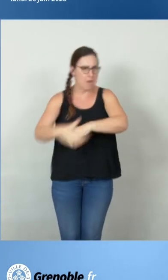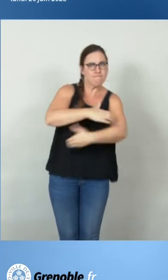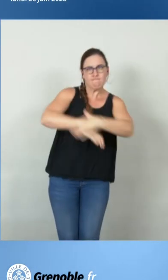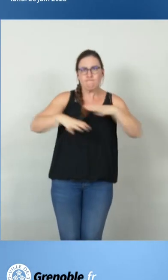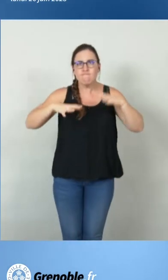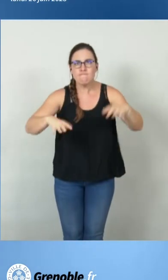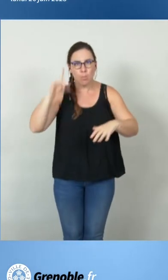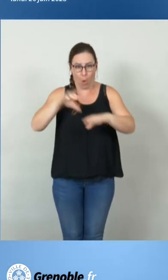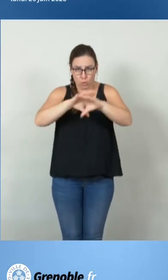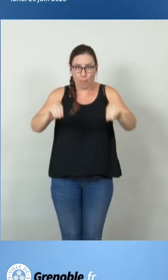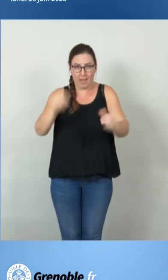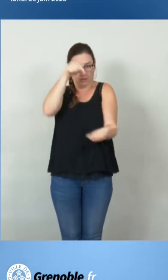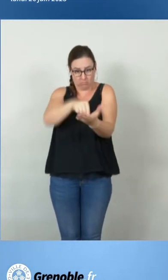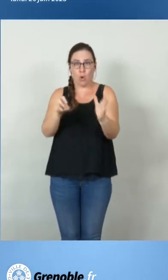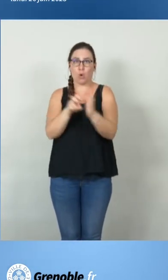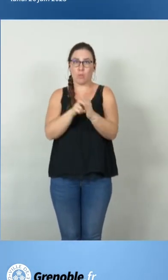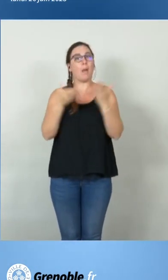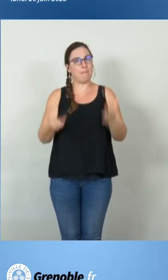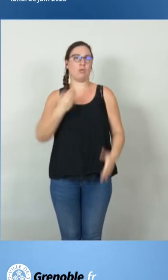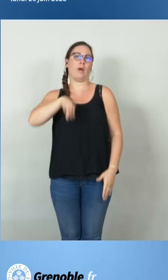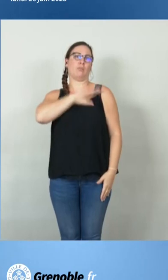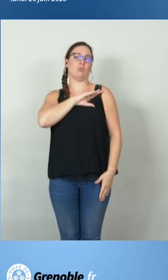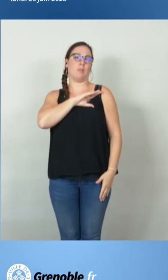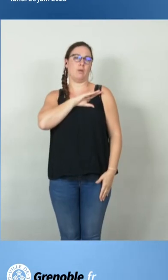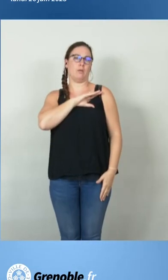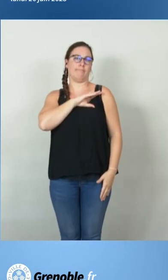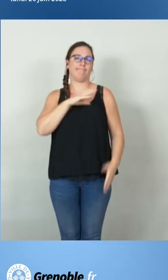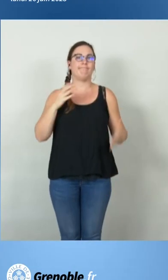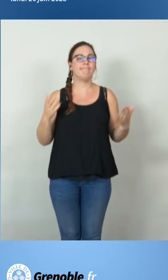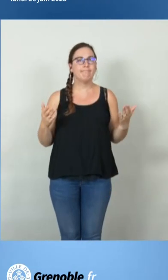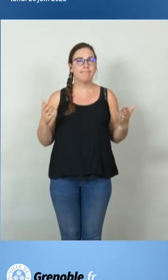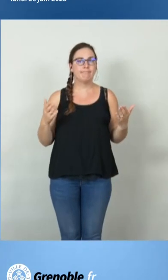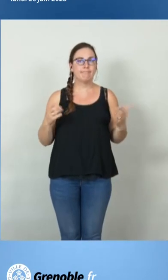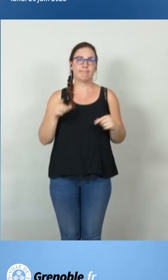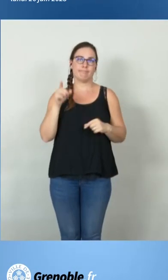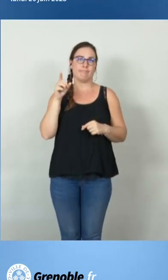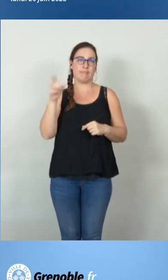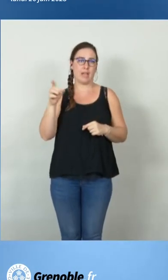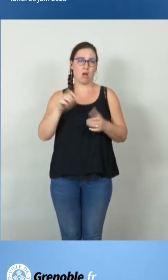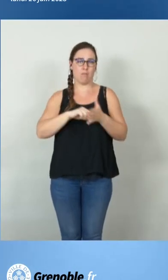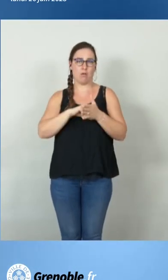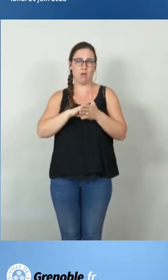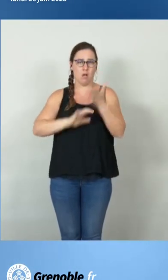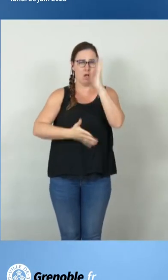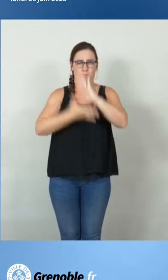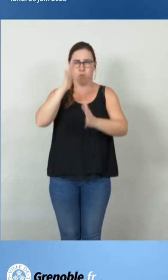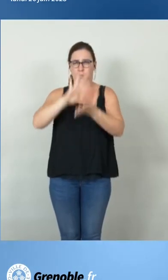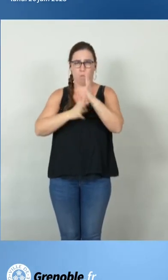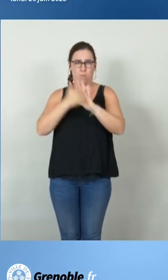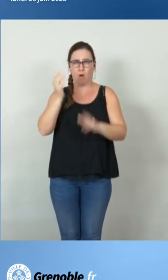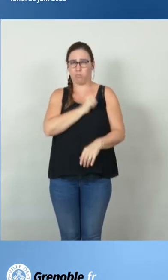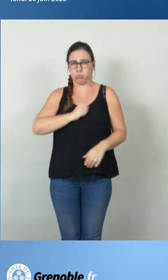sur son terrain et donc maintenant elle est responsable et comme son degré de sinistralité est tellement élevé